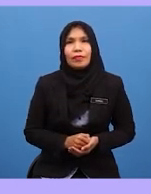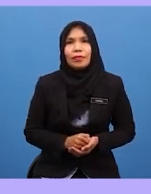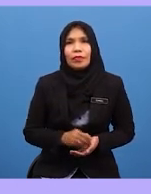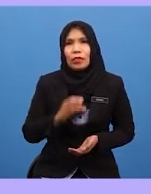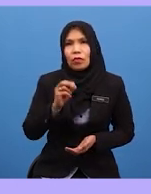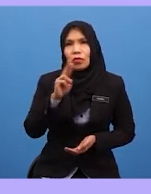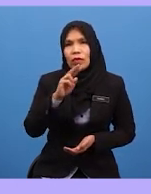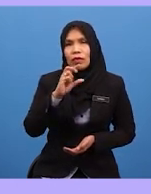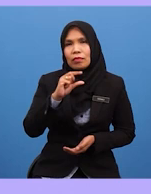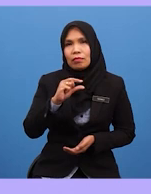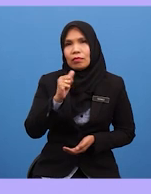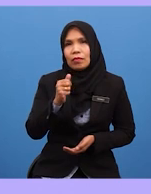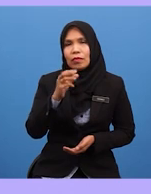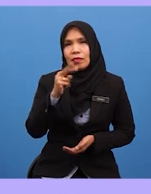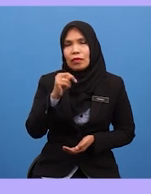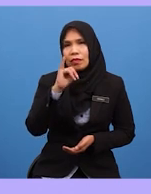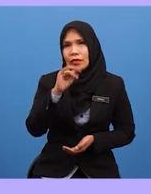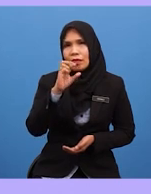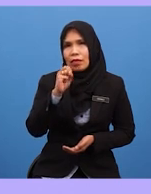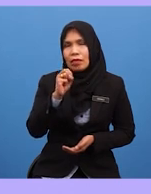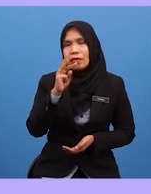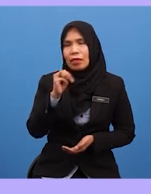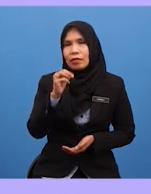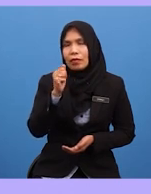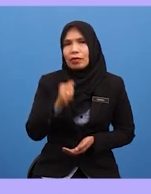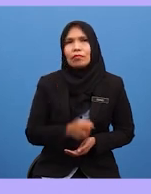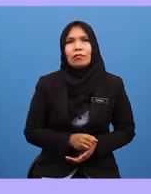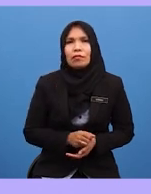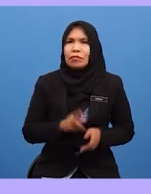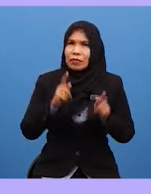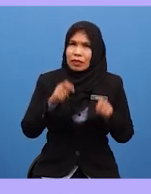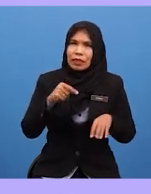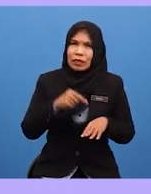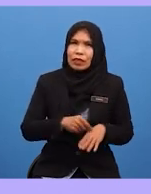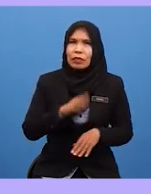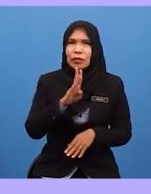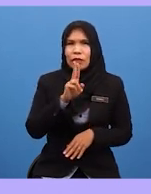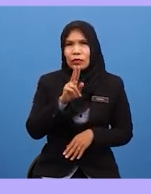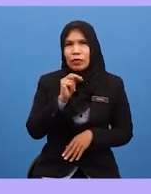mesti dibunuh dan dikeringkan sebelum ditimbang.